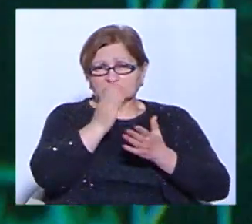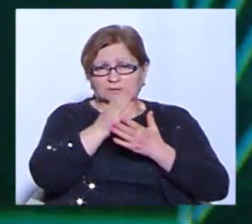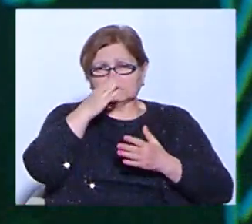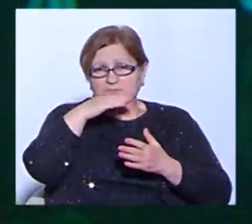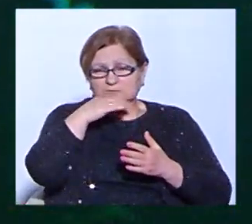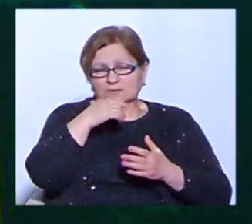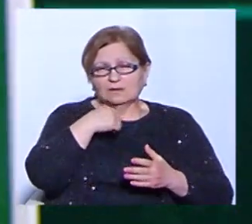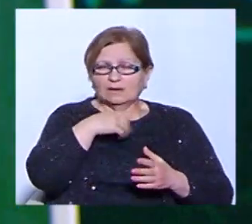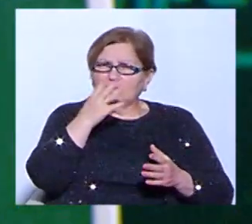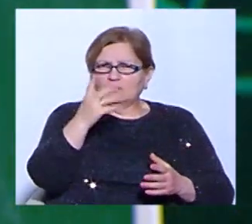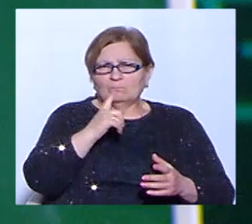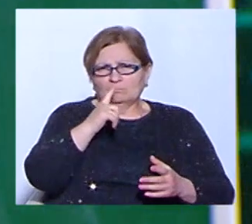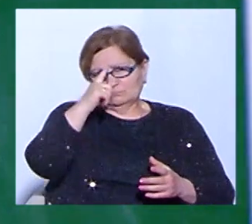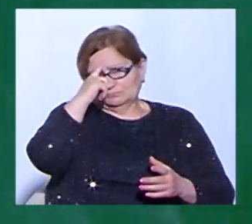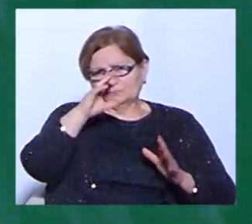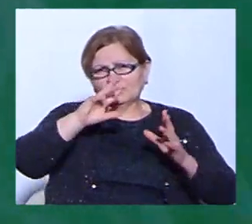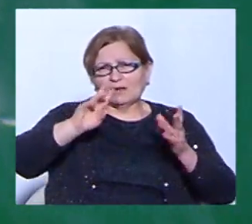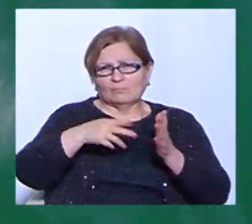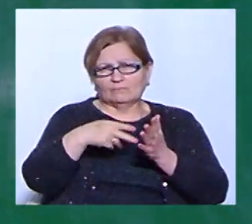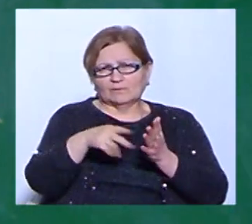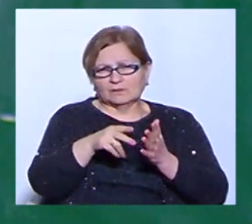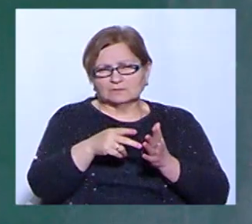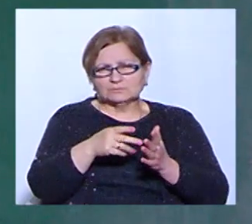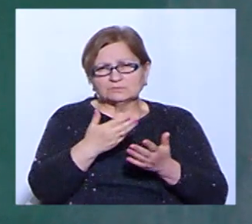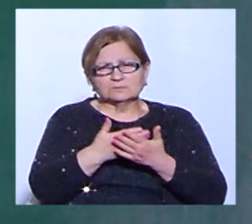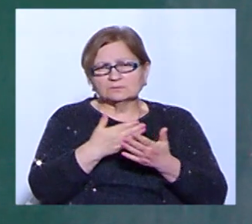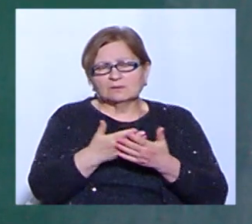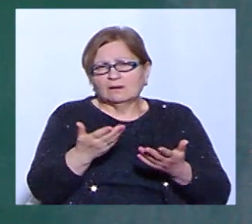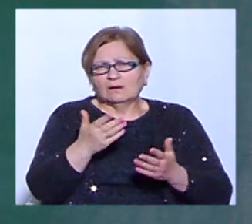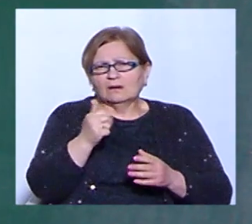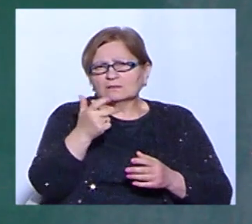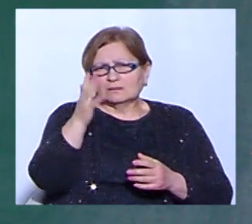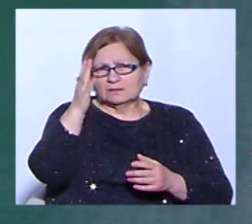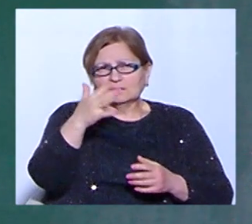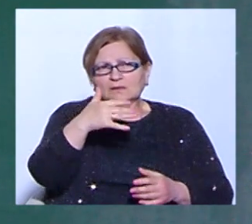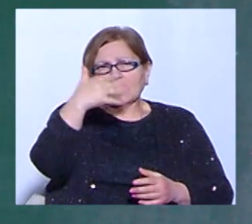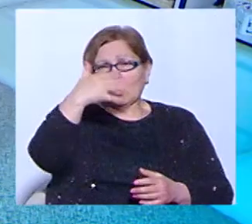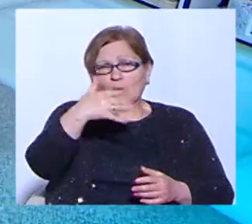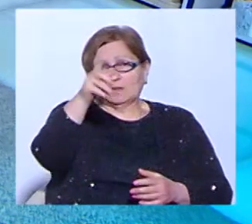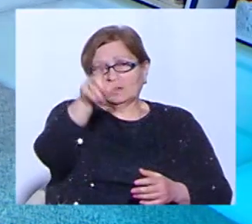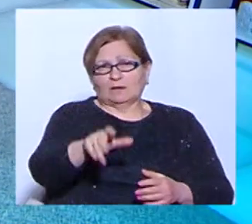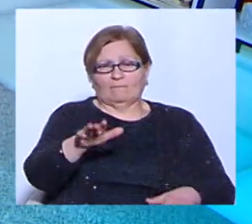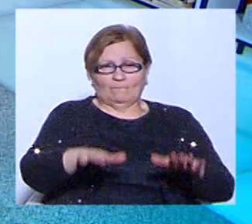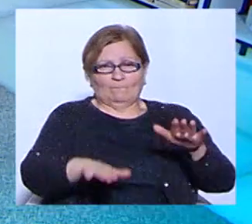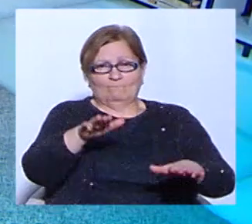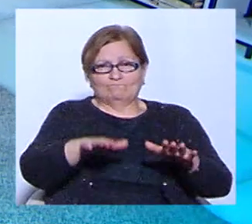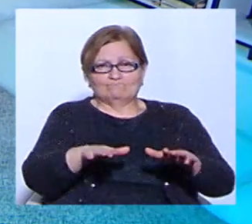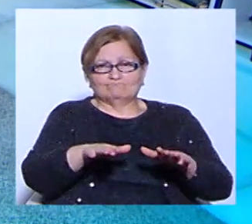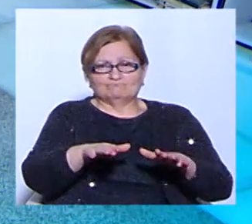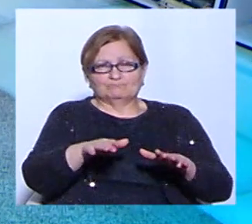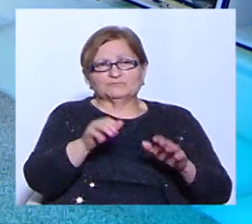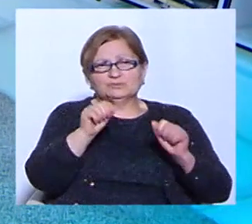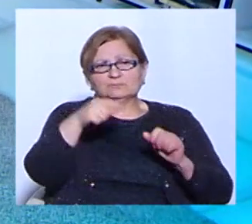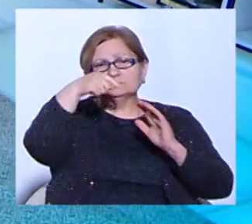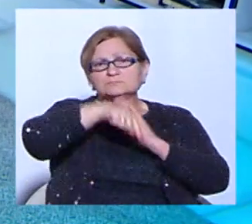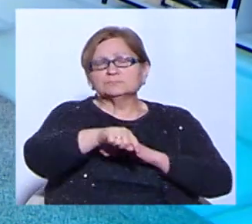მოდი გამოვიანგარიშოთ კონკრეტულ მაგალითზე. რამდენი იქნება 50 კილოგრამიანი ადამიანზე, რა წილის წყალი